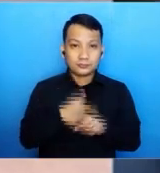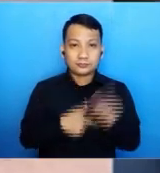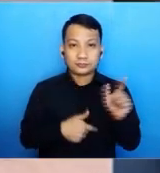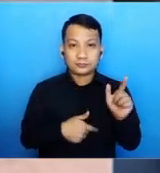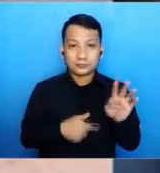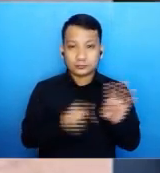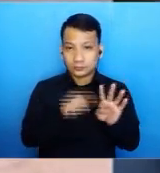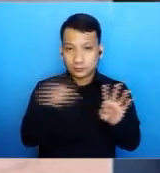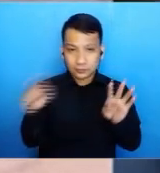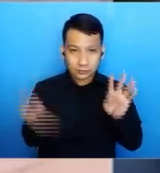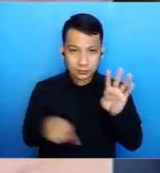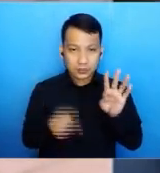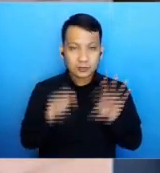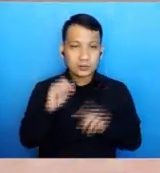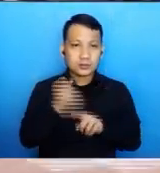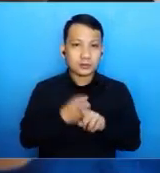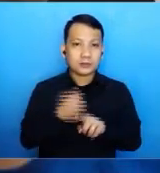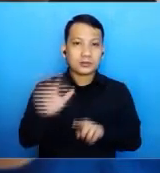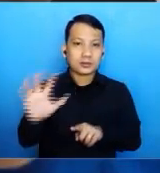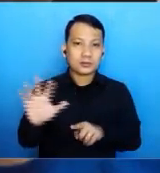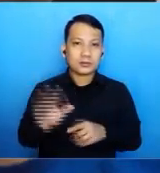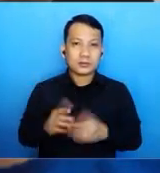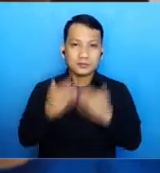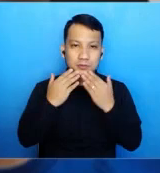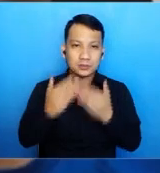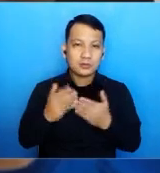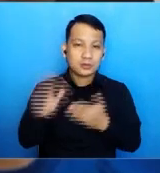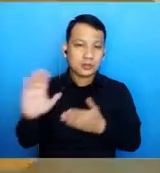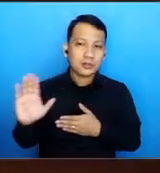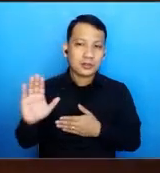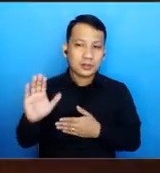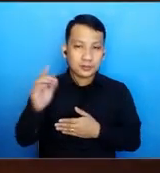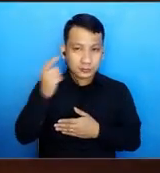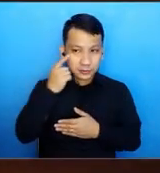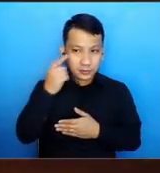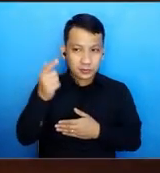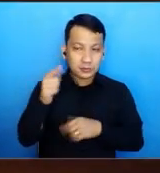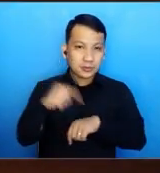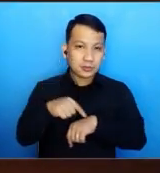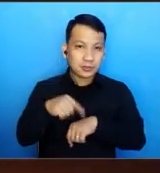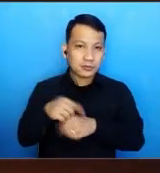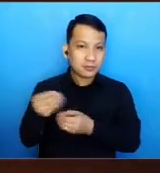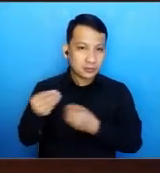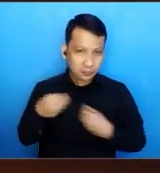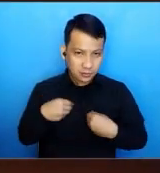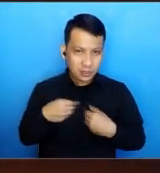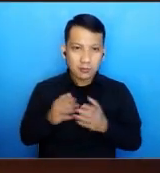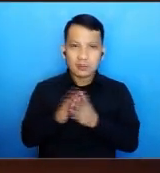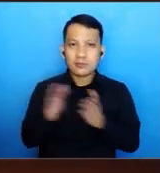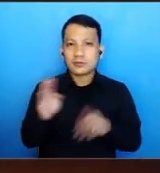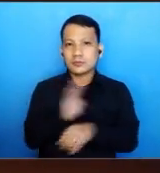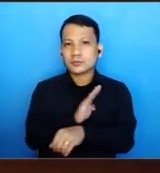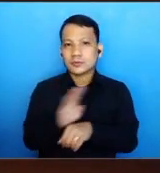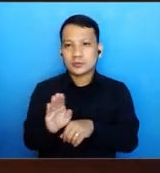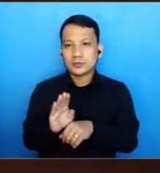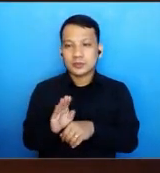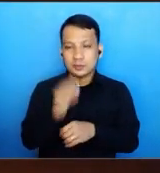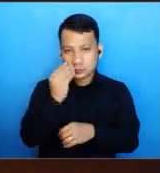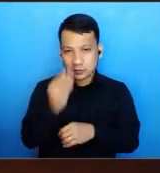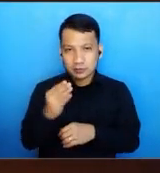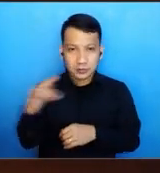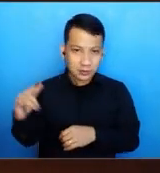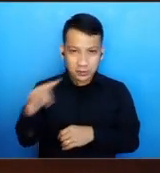hanggang September 5. Maraming salamat, Gary, sa oras mo. Alam natin na sobrang busy ka na dahil in a few days ay aalis na